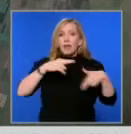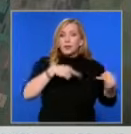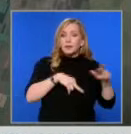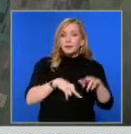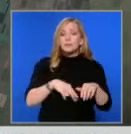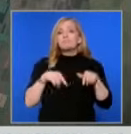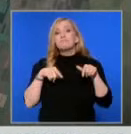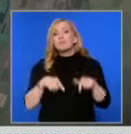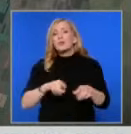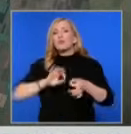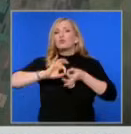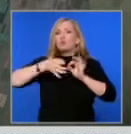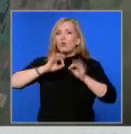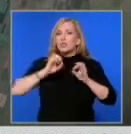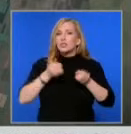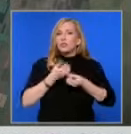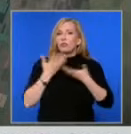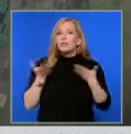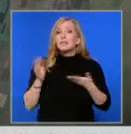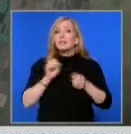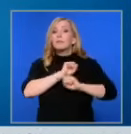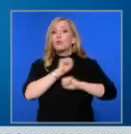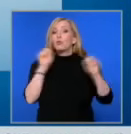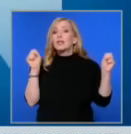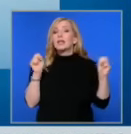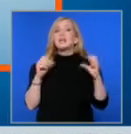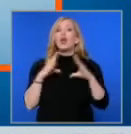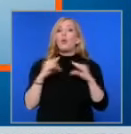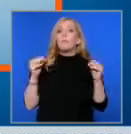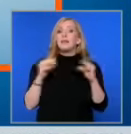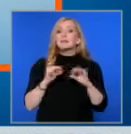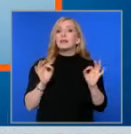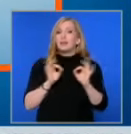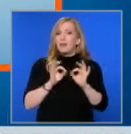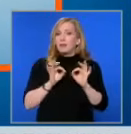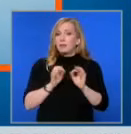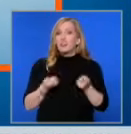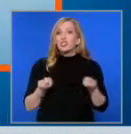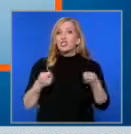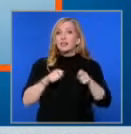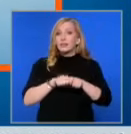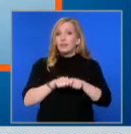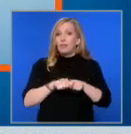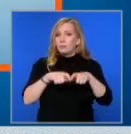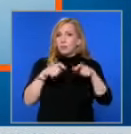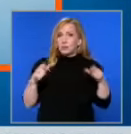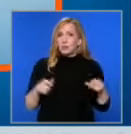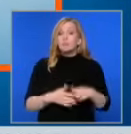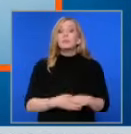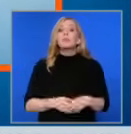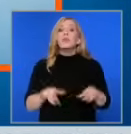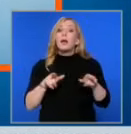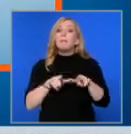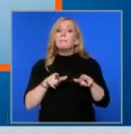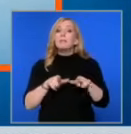усложнена и след протест на румънски фермери, които затвориха моста. За периода 1-10 януари на годината митническите